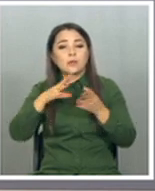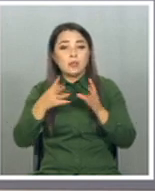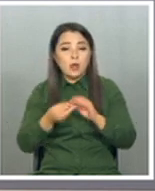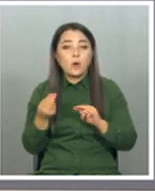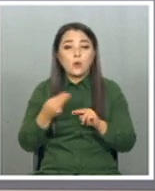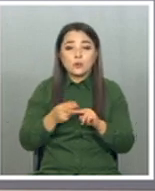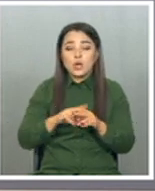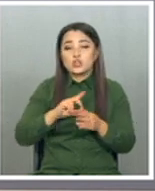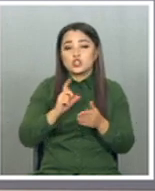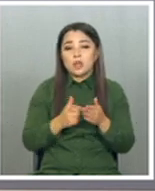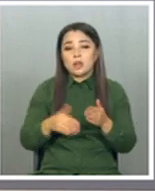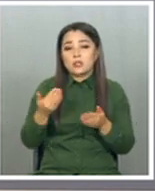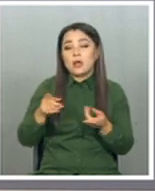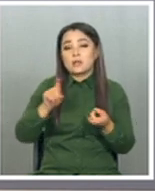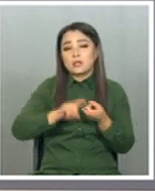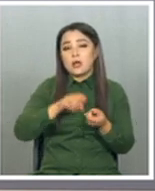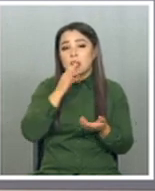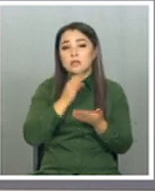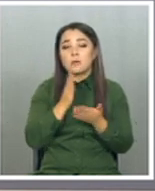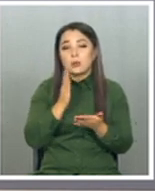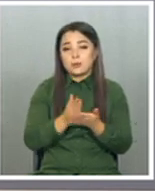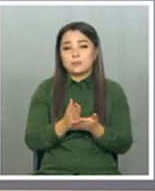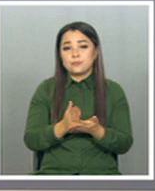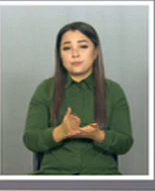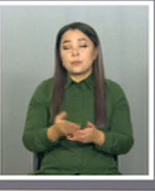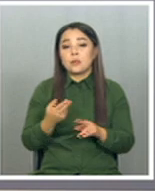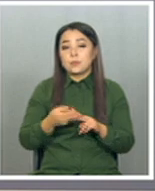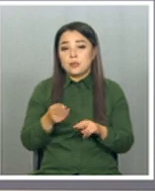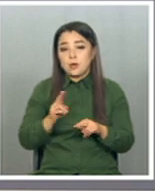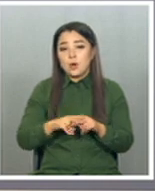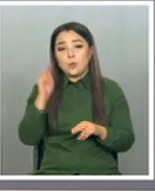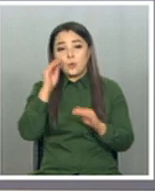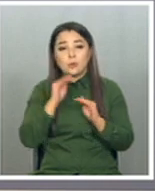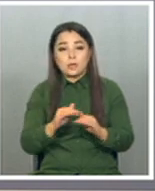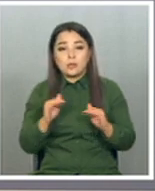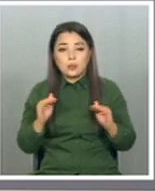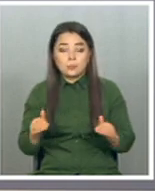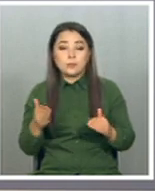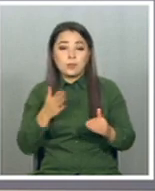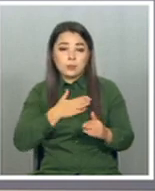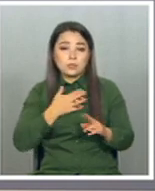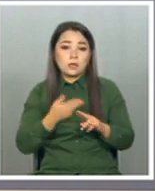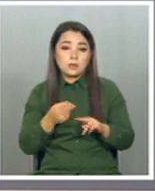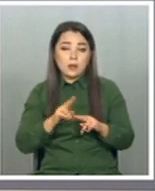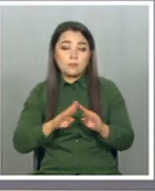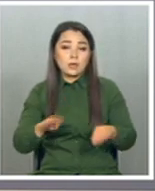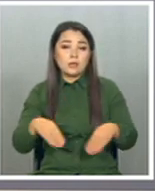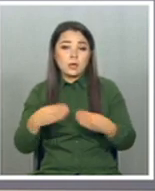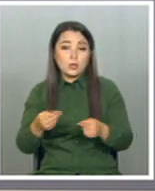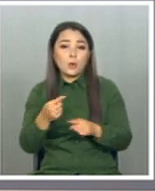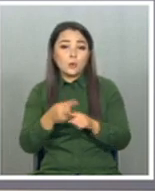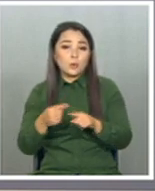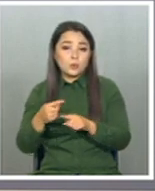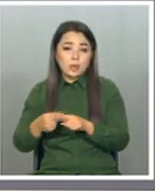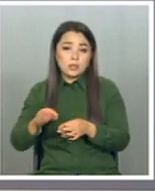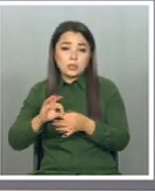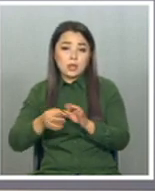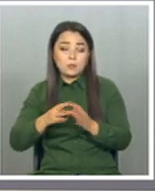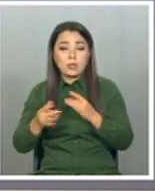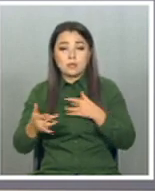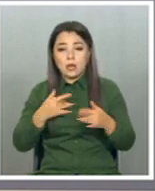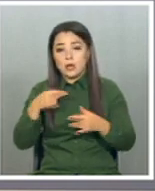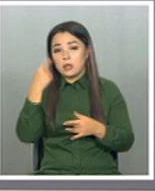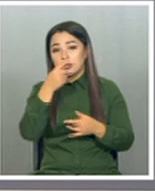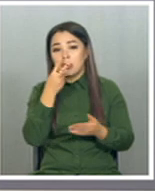осы жырлар арқылы білеміз. Міне, оқушылар, біз берілген үзінділерден